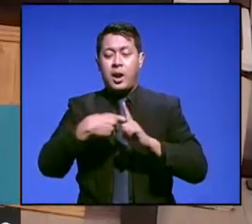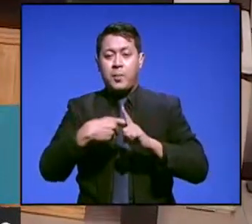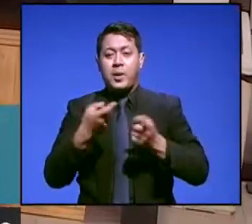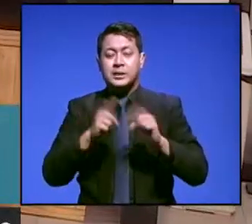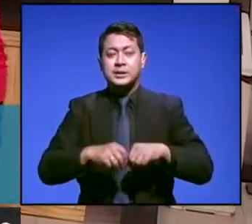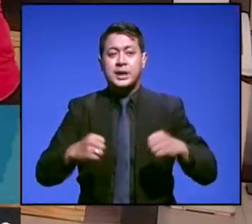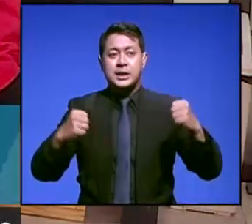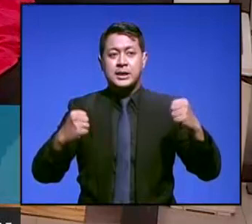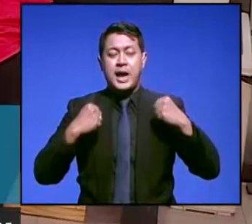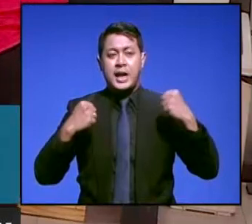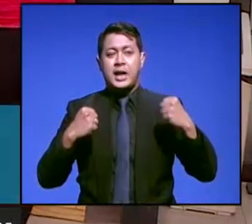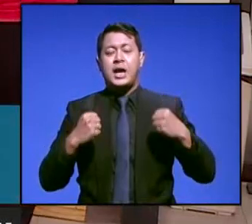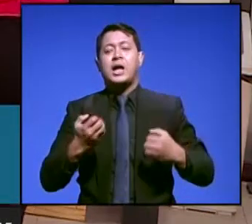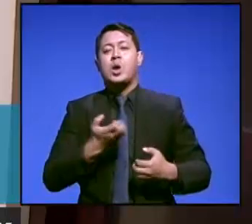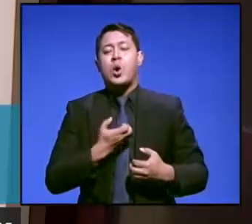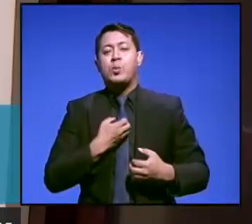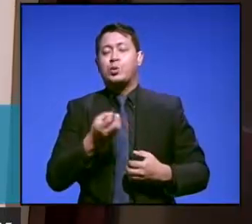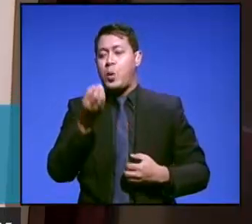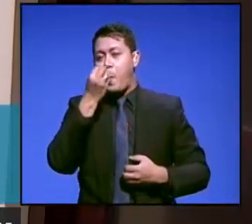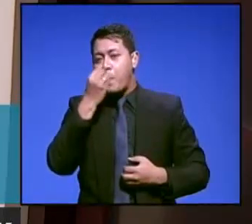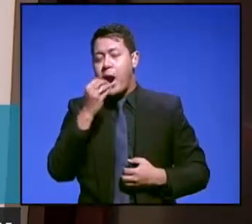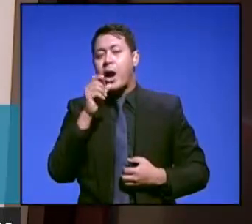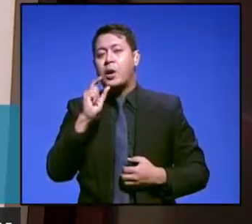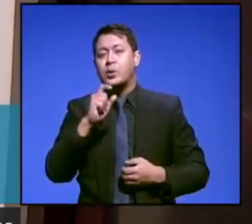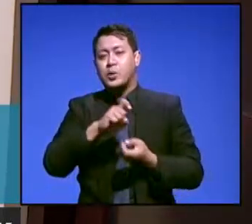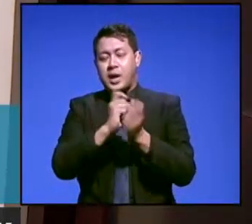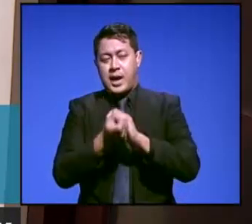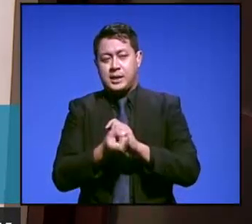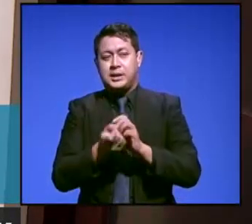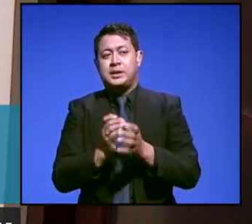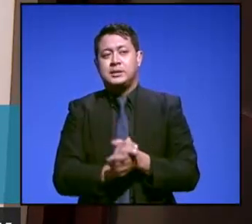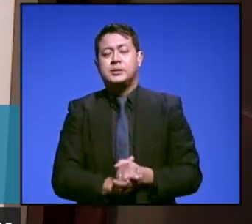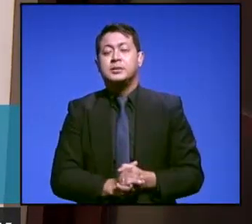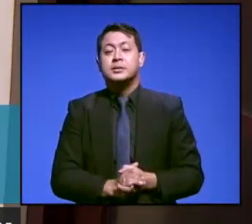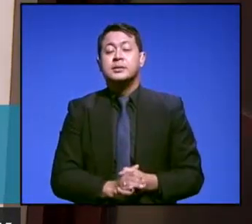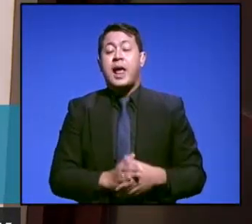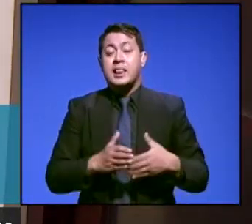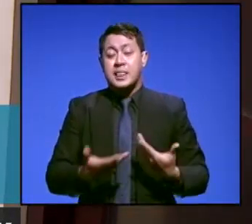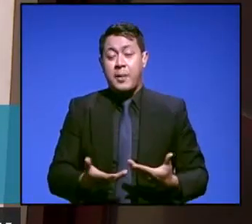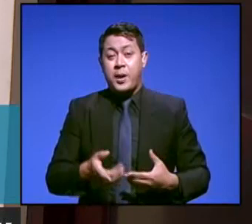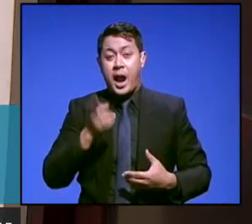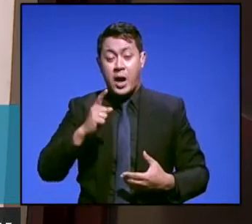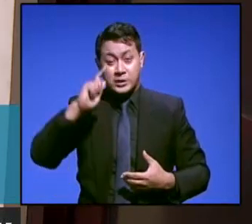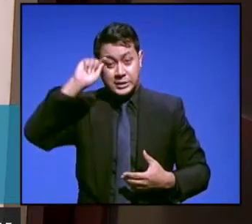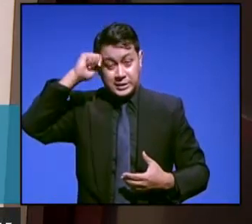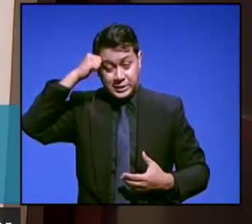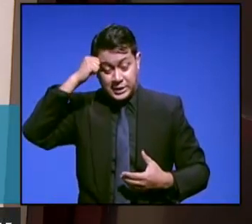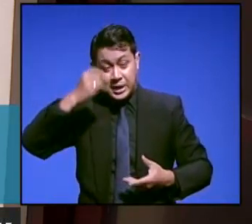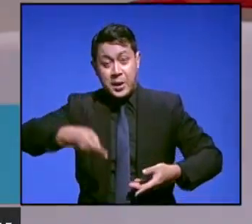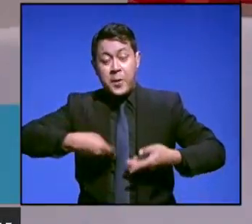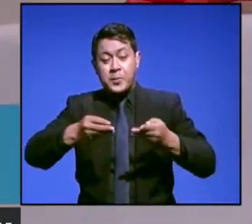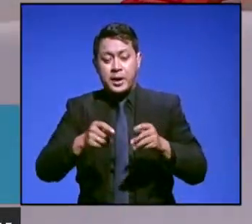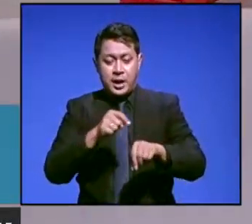energi, maka kita butuh asupan untuk menggantikannya. Tetapi yang harus diingat, berikan